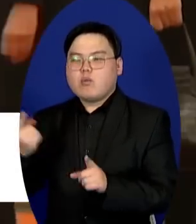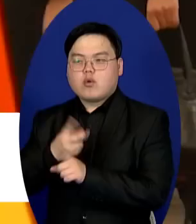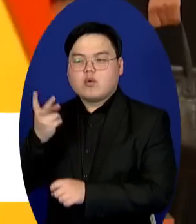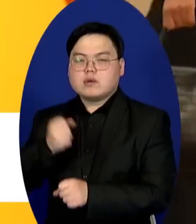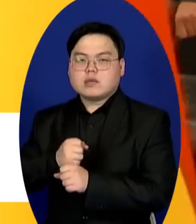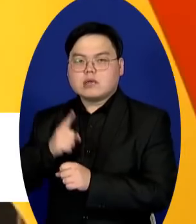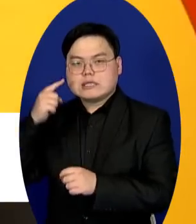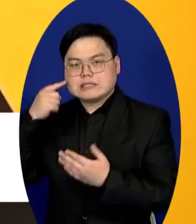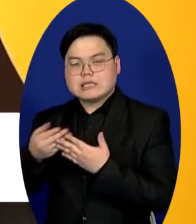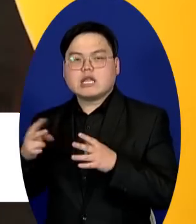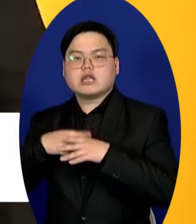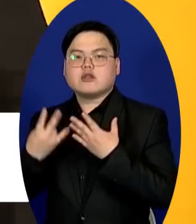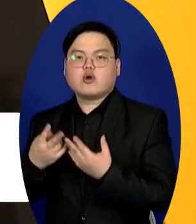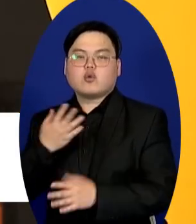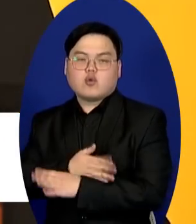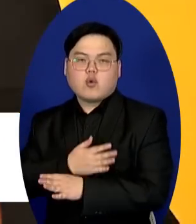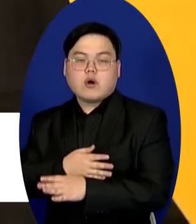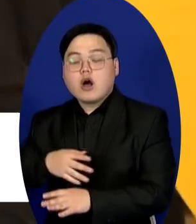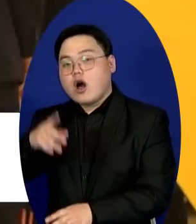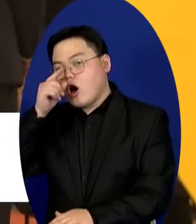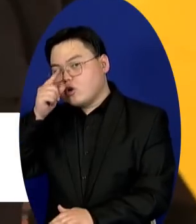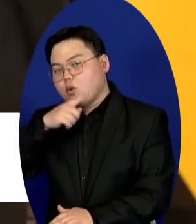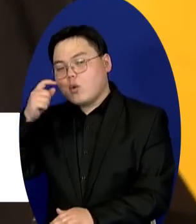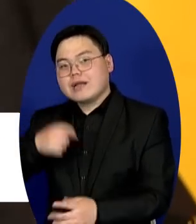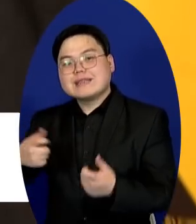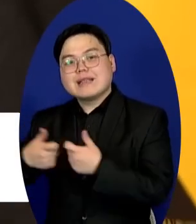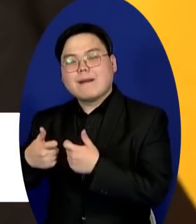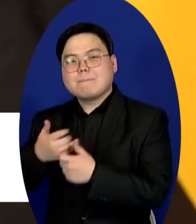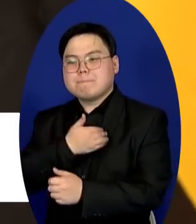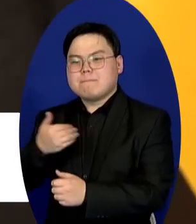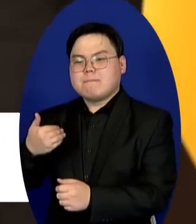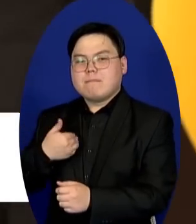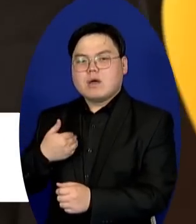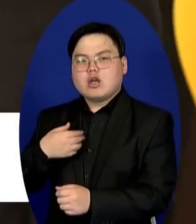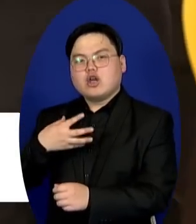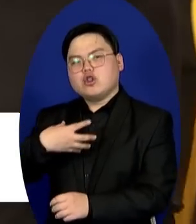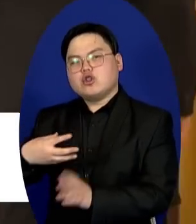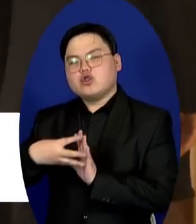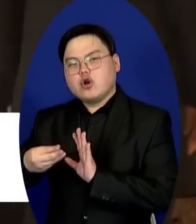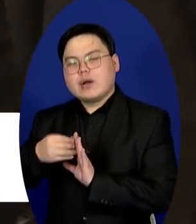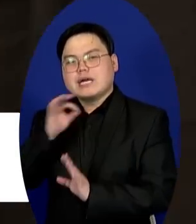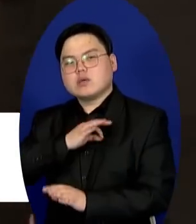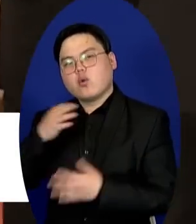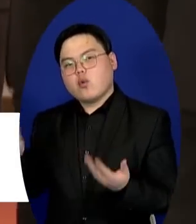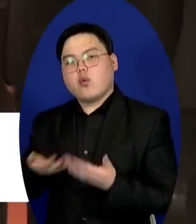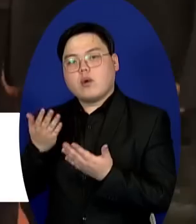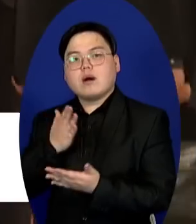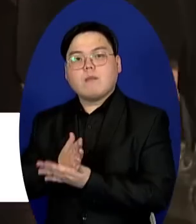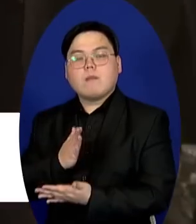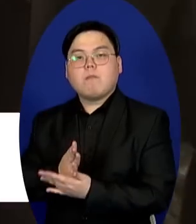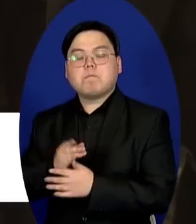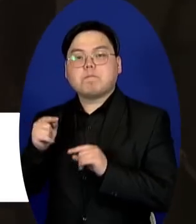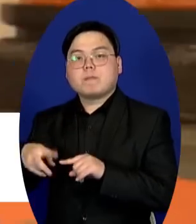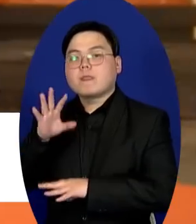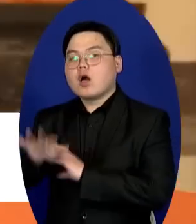нэгдсэн байна. Шольц мөн Орос Украины дайны асуудалд Бээжинг нөлөөгөө ашиглахыг уриасан гэдгээ хэвлэлийн хурлын үеэр цохон дурдсан байна. Олон